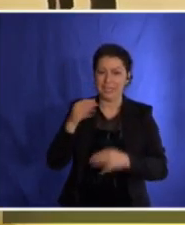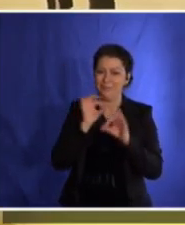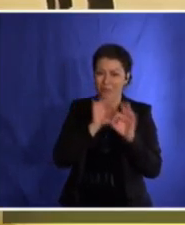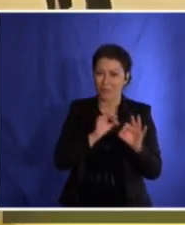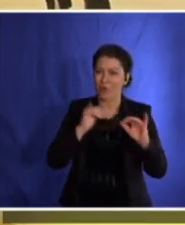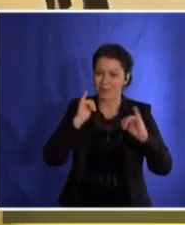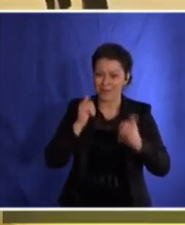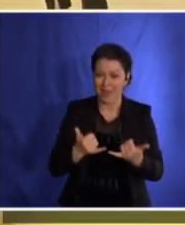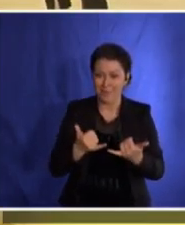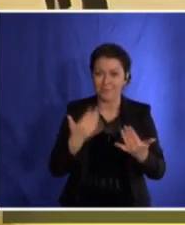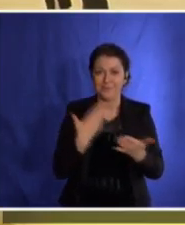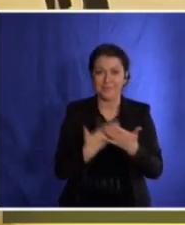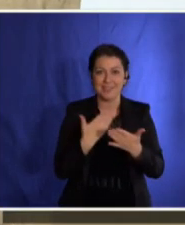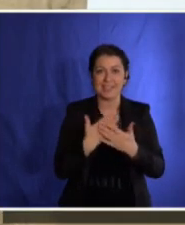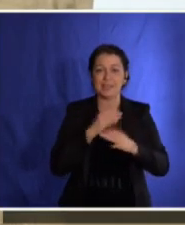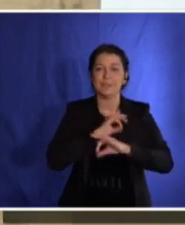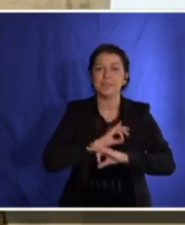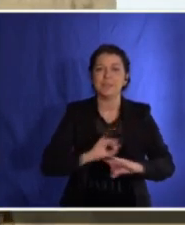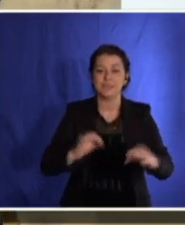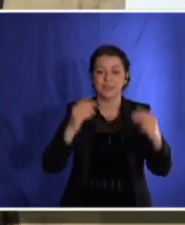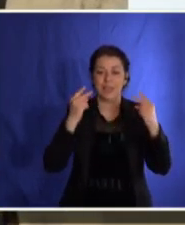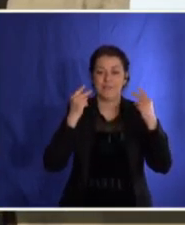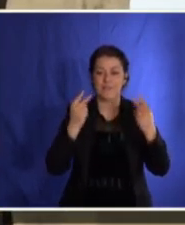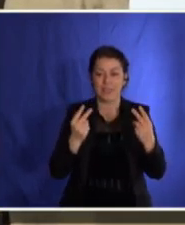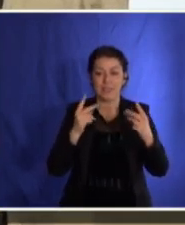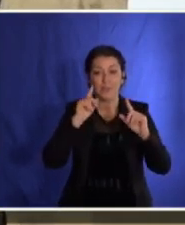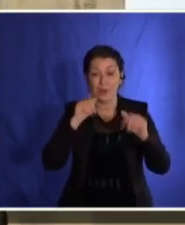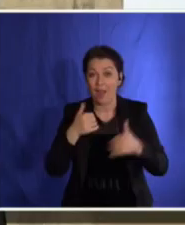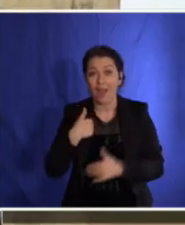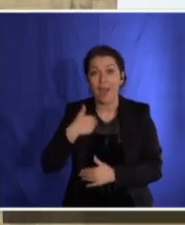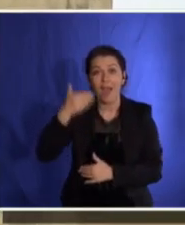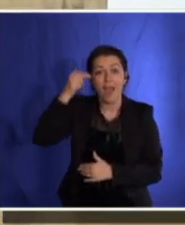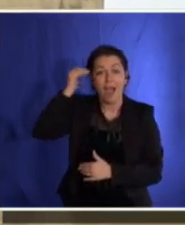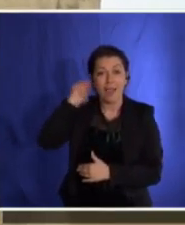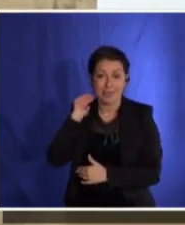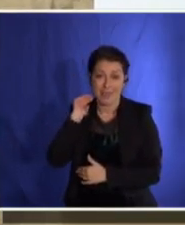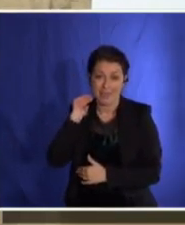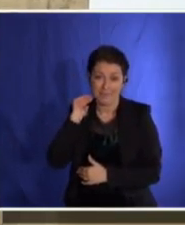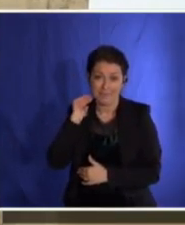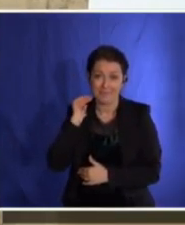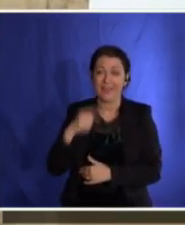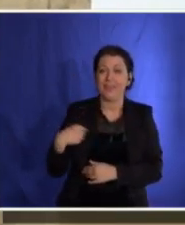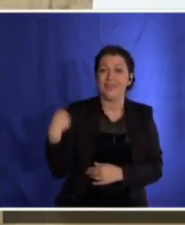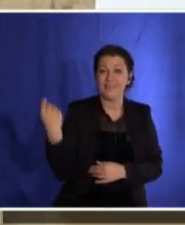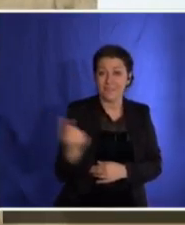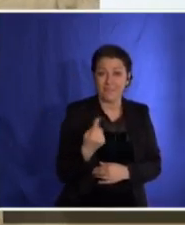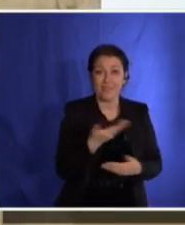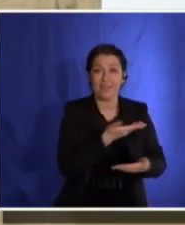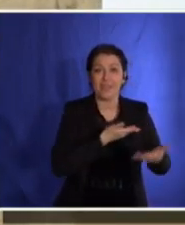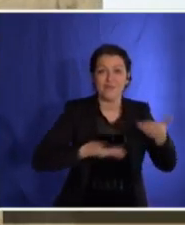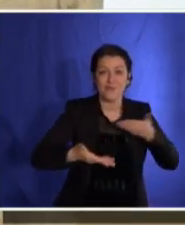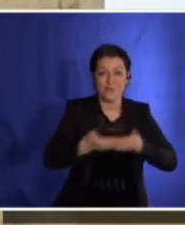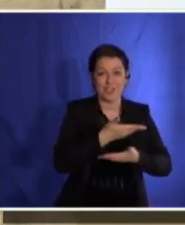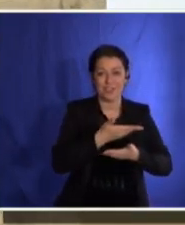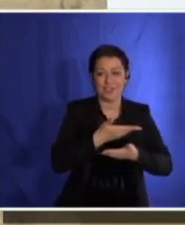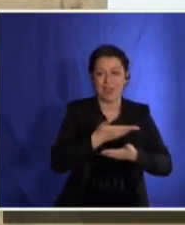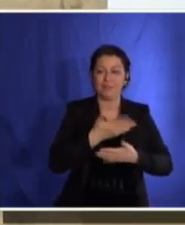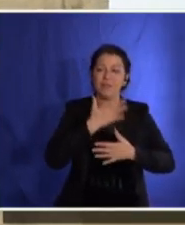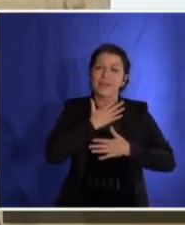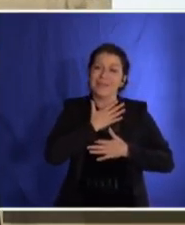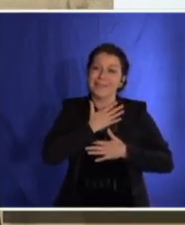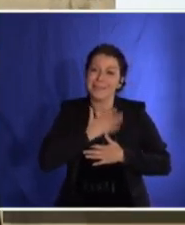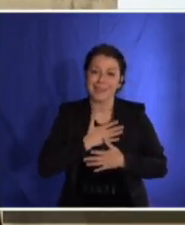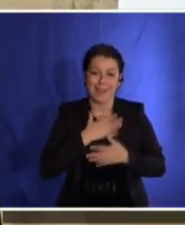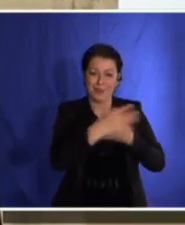ganz einfach wichtig. Und Hanni, die Wirtschaft wird gern als Partner mit dir